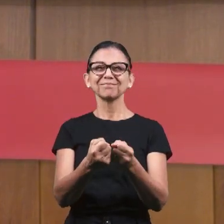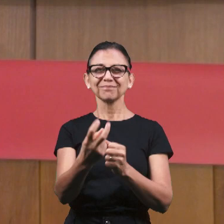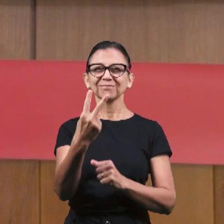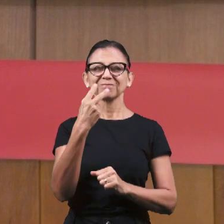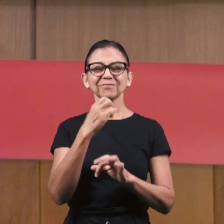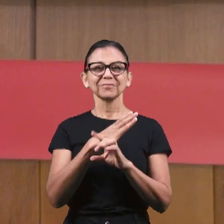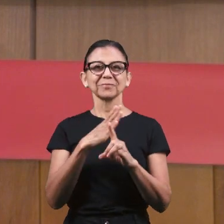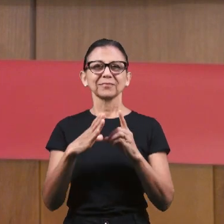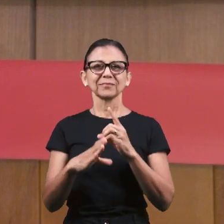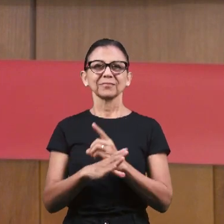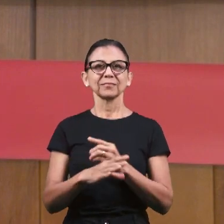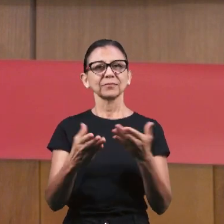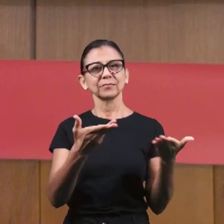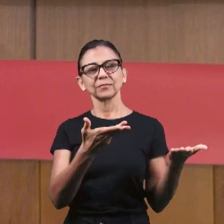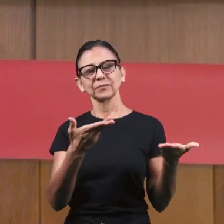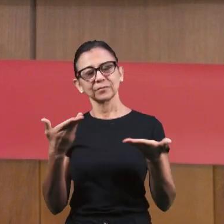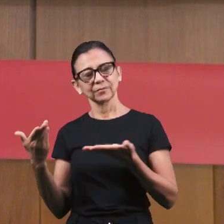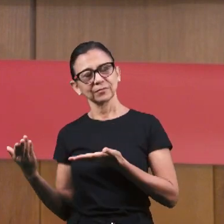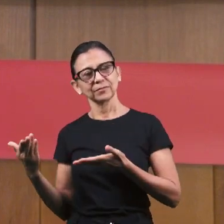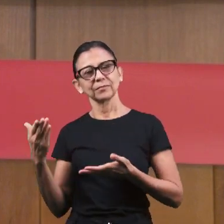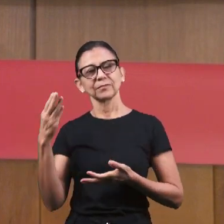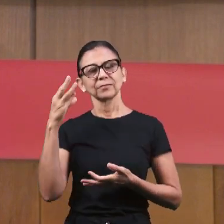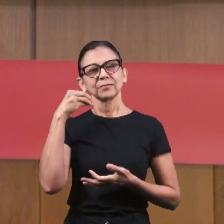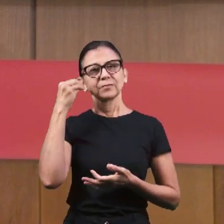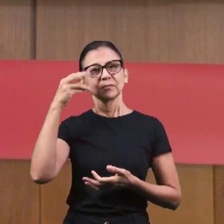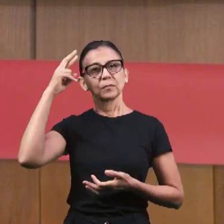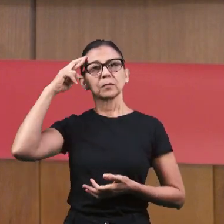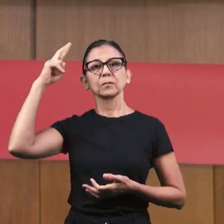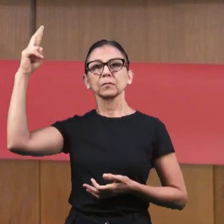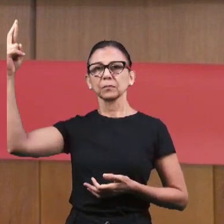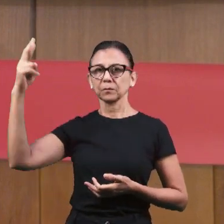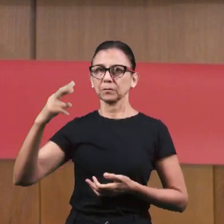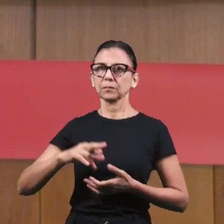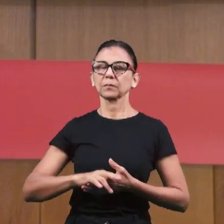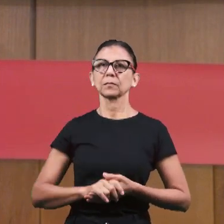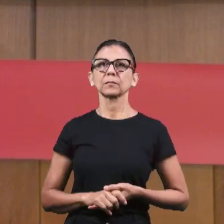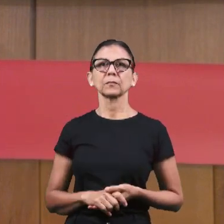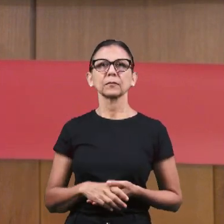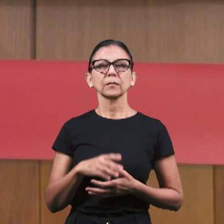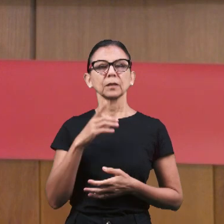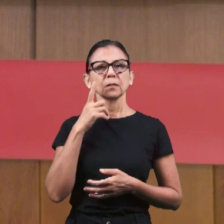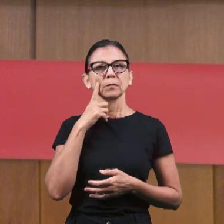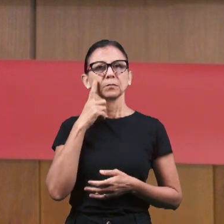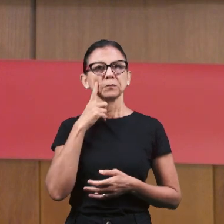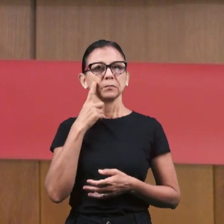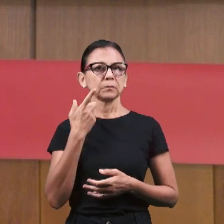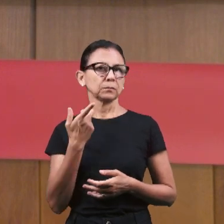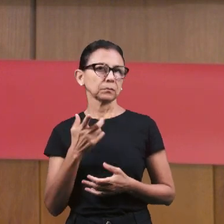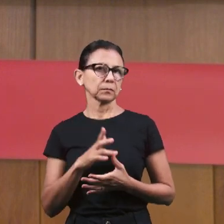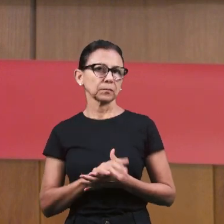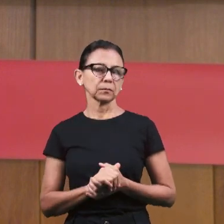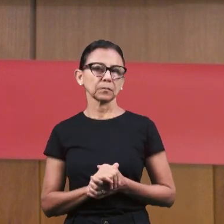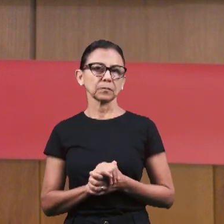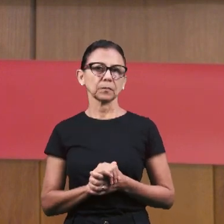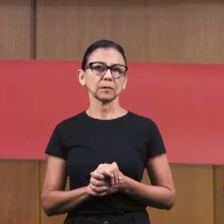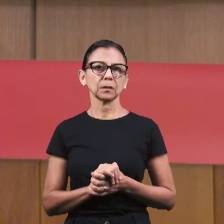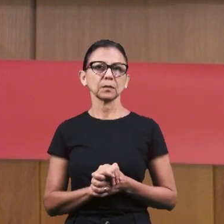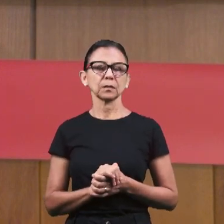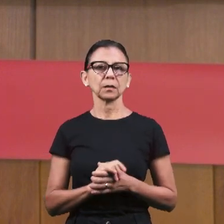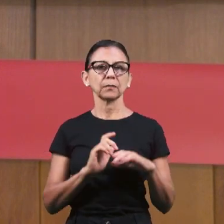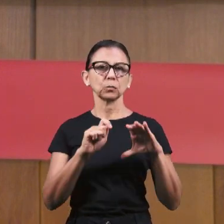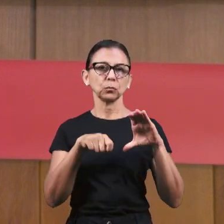le lien. Je veux t'inviter à vivre une expérience avec le Seigneur dans cette transmission. Donc, il y a une vidéo